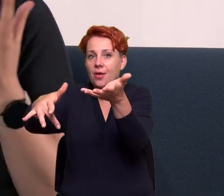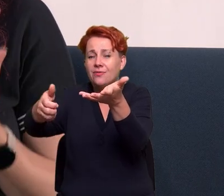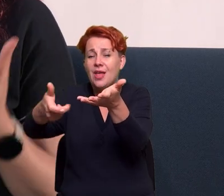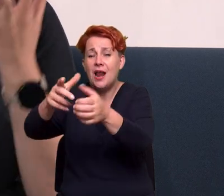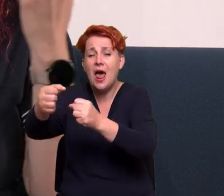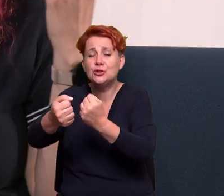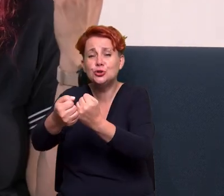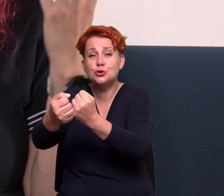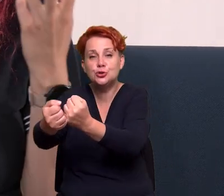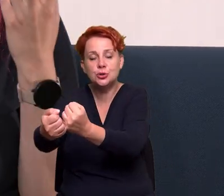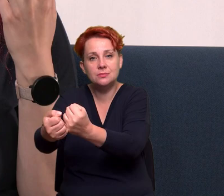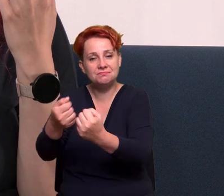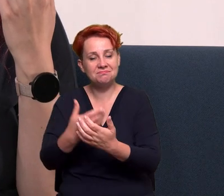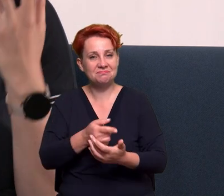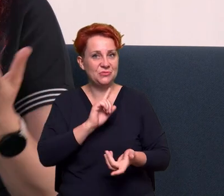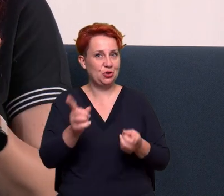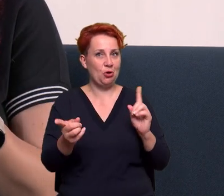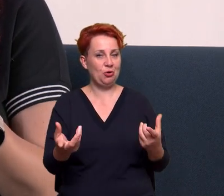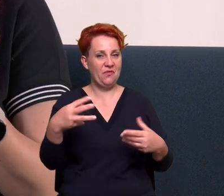Więc jednocześnie jest